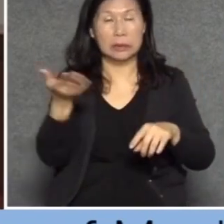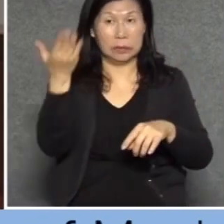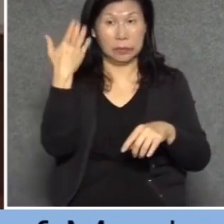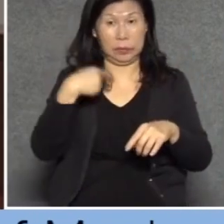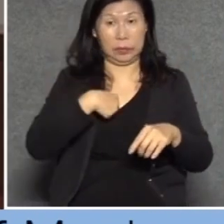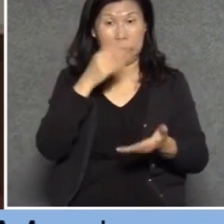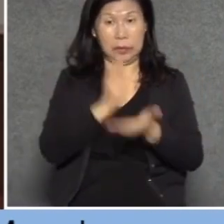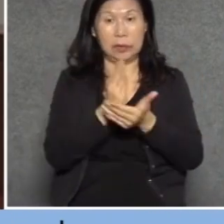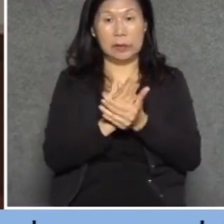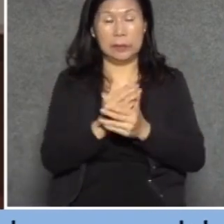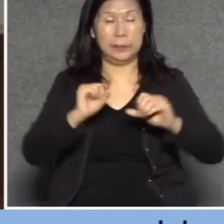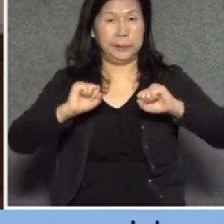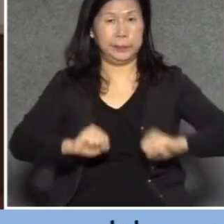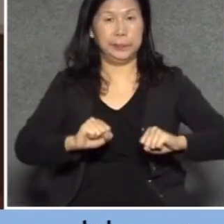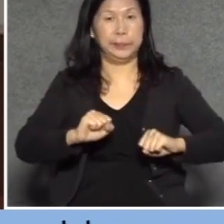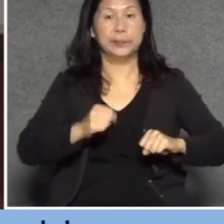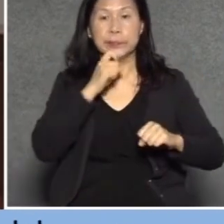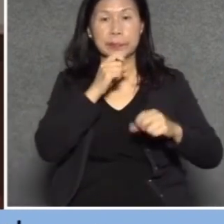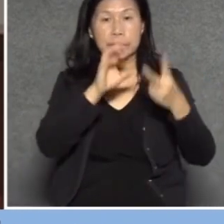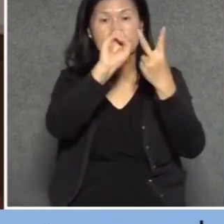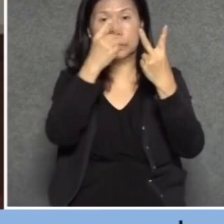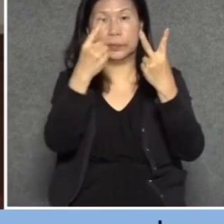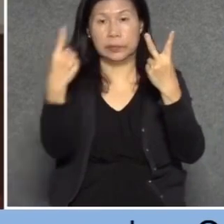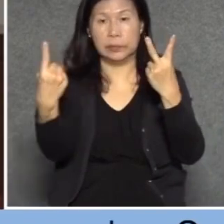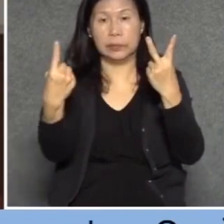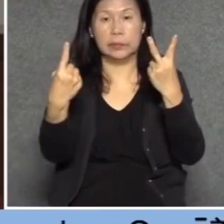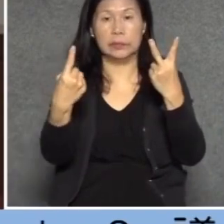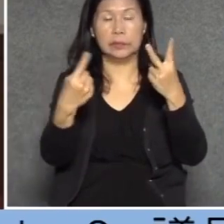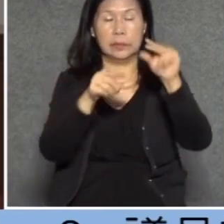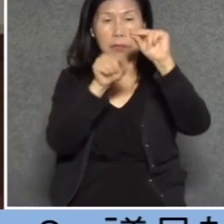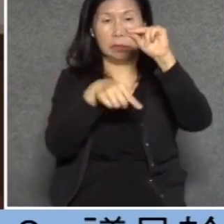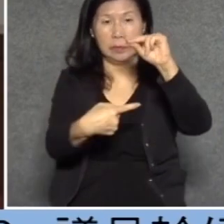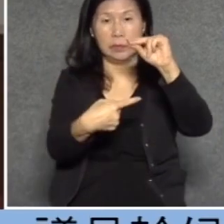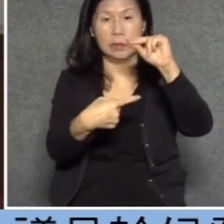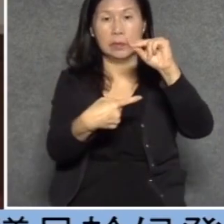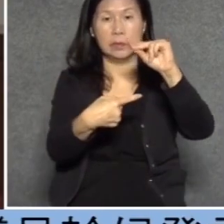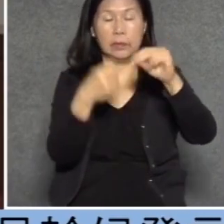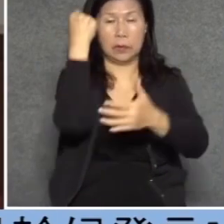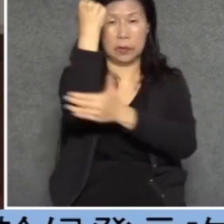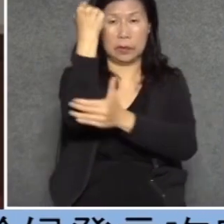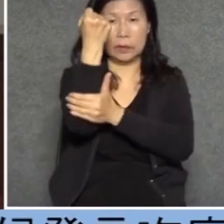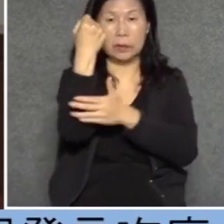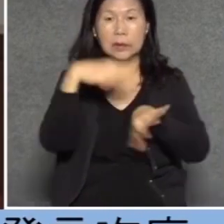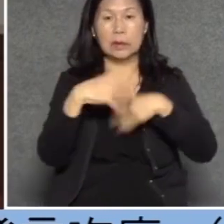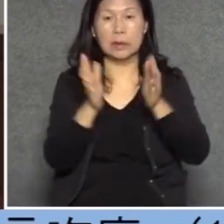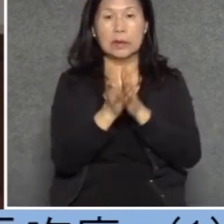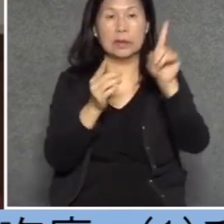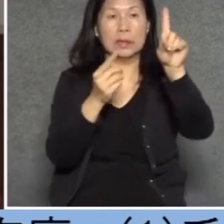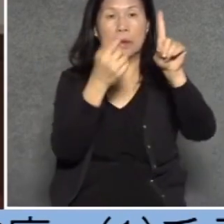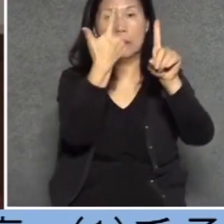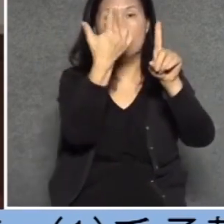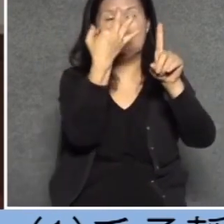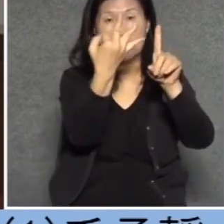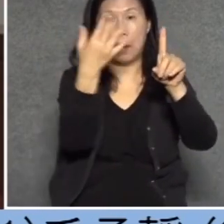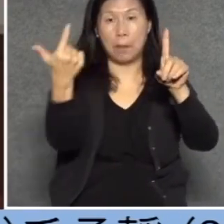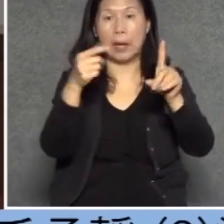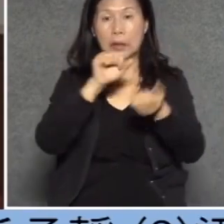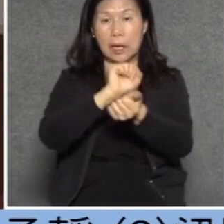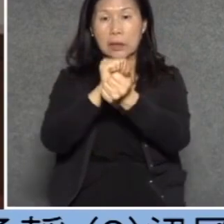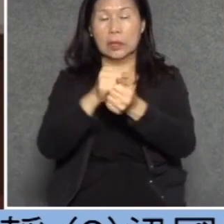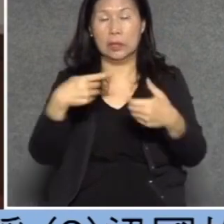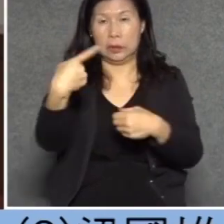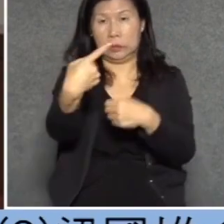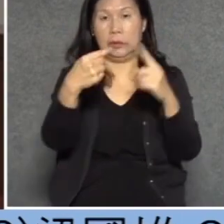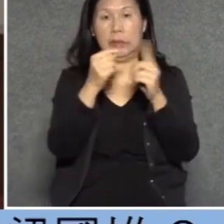我好頑強嘅。2011年7月1號嗰次示威，我138人俾人拉，我係第一被